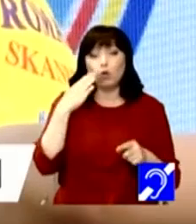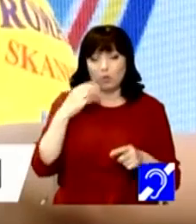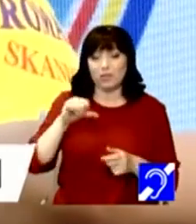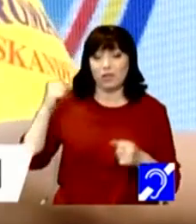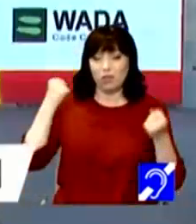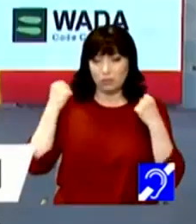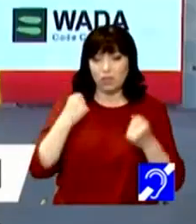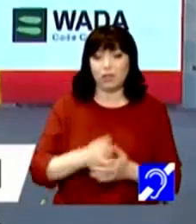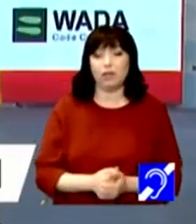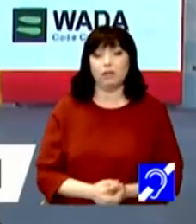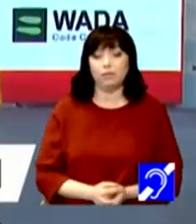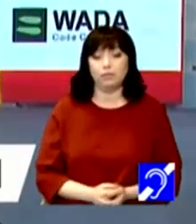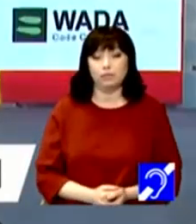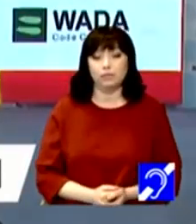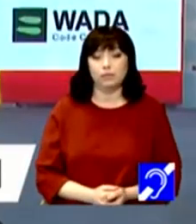Andrei Cocioabă.